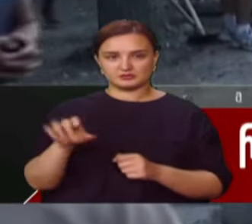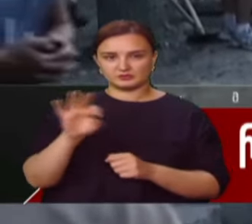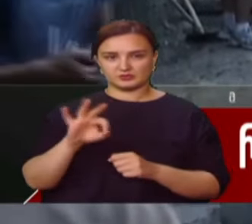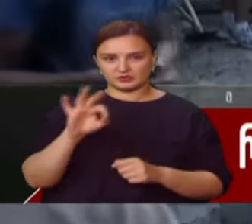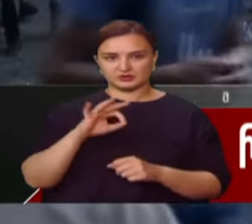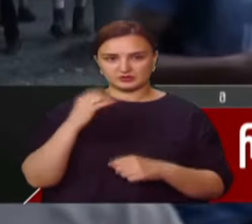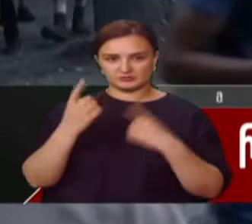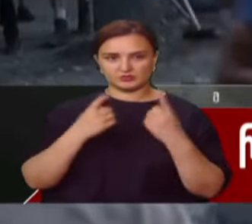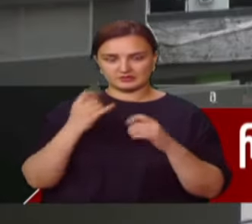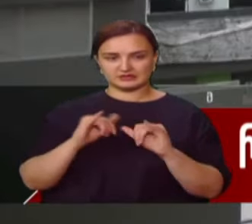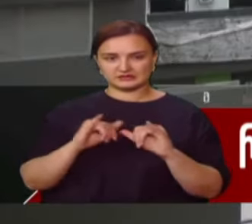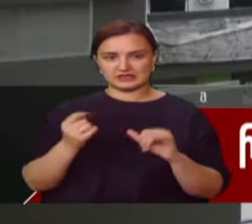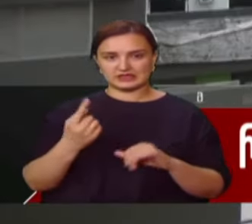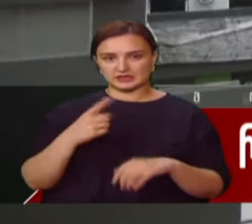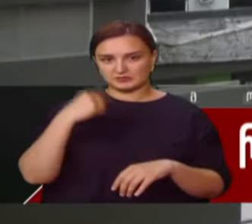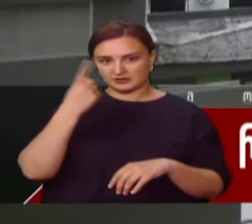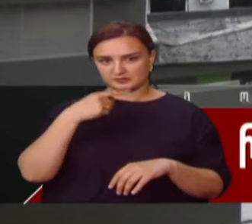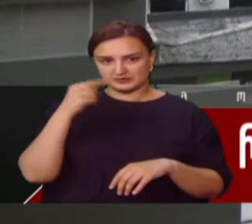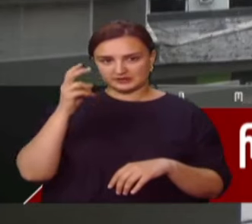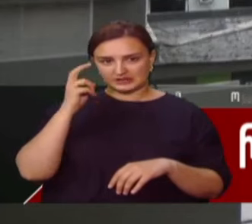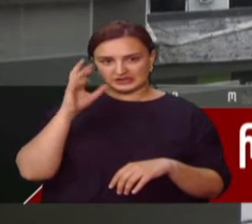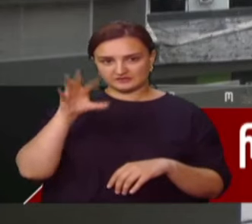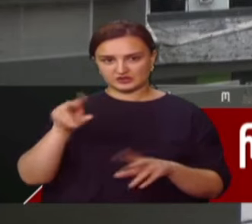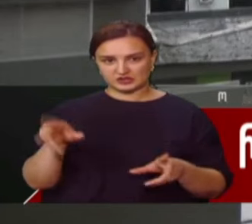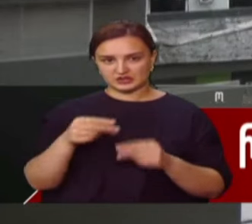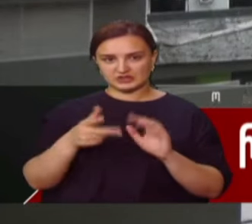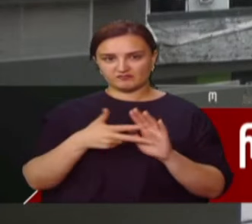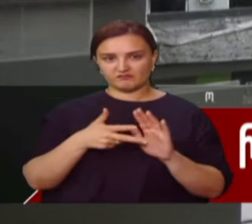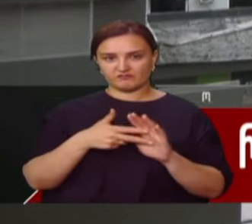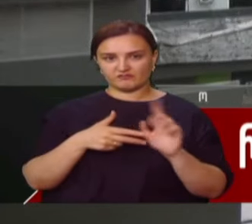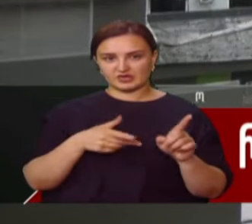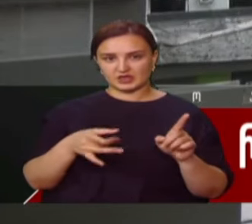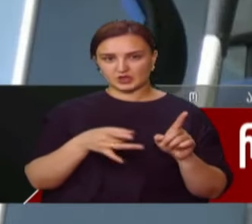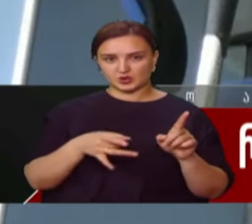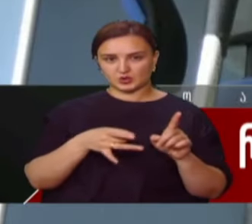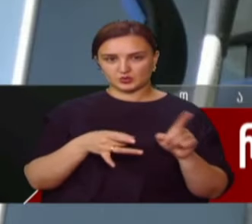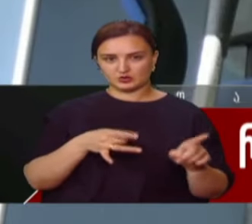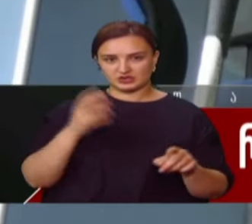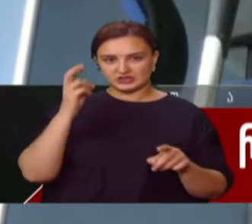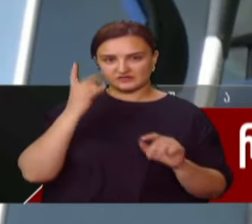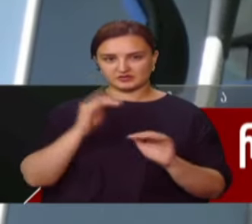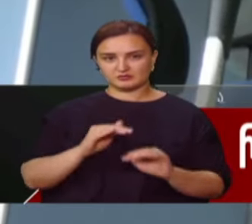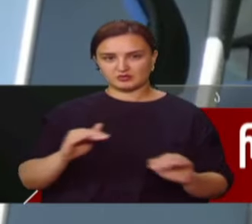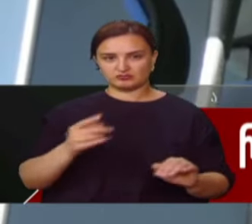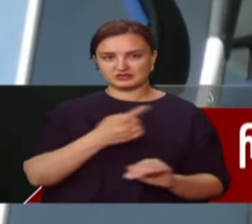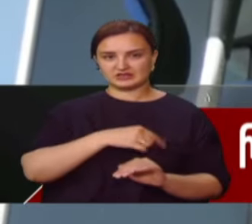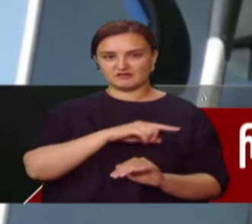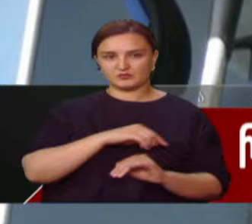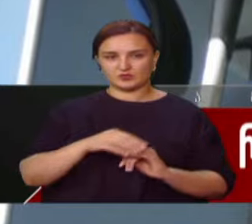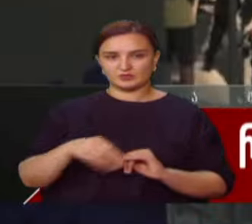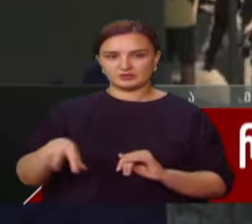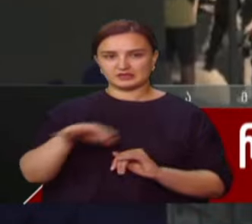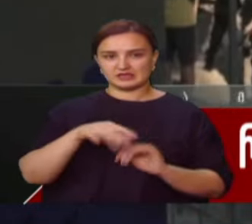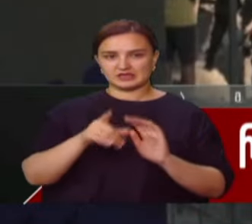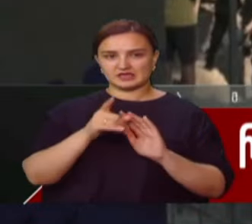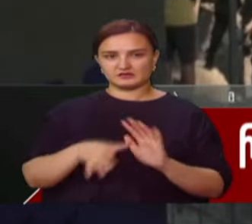შესახებაც ავრცელებენ ცნობებს. 11 პირი მათ კიევში გადაარჩინეს, 8 კი დნიპროპეტროვსკის რეგიონში. კიევის ბავშვთა საავადმყოფოს ტერიტორიაზე, რომელზეც